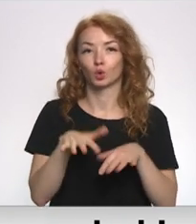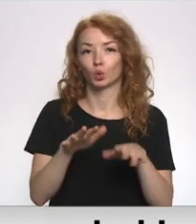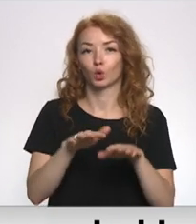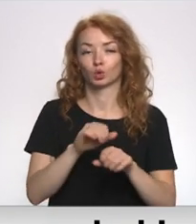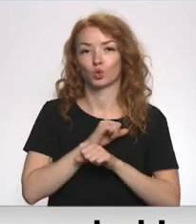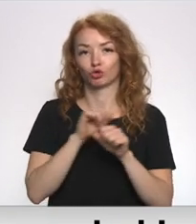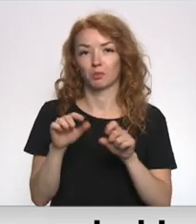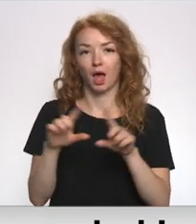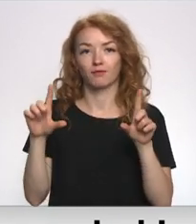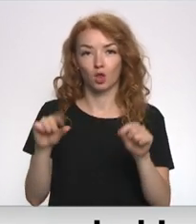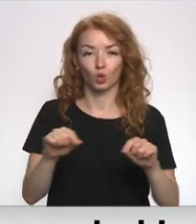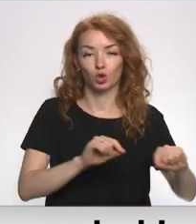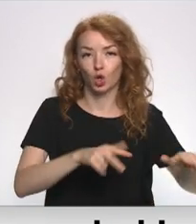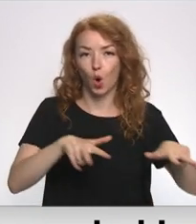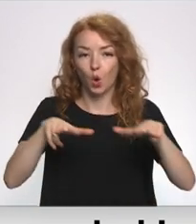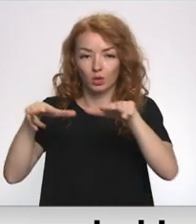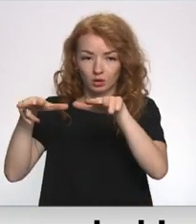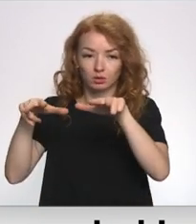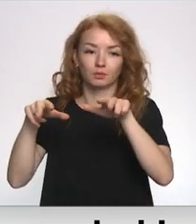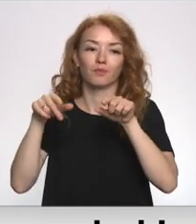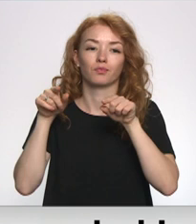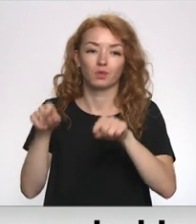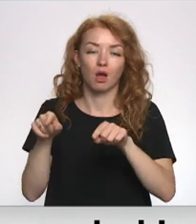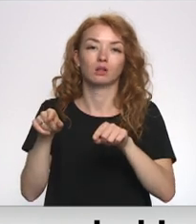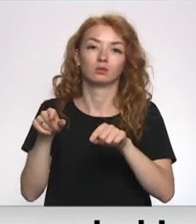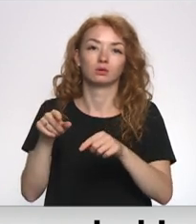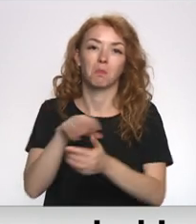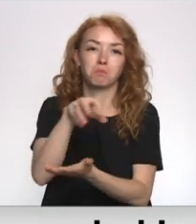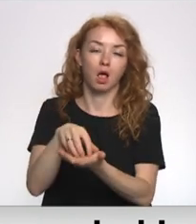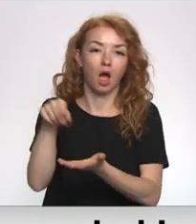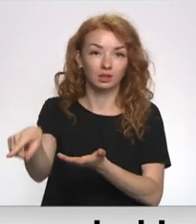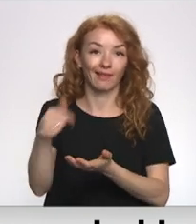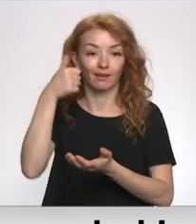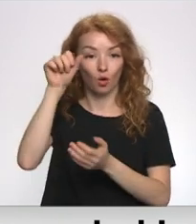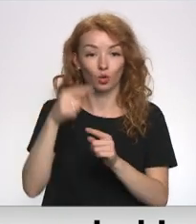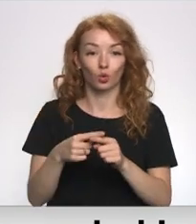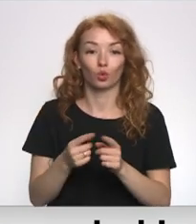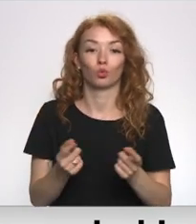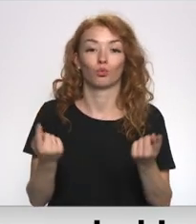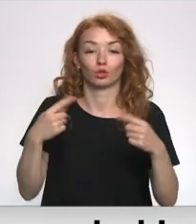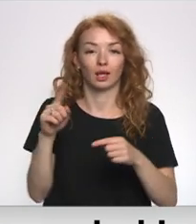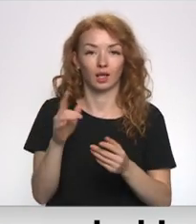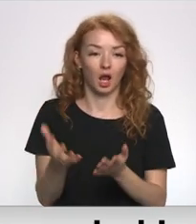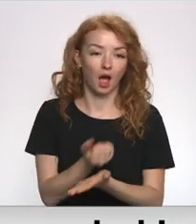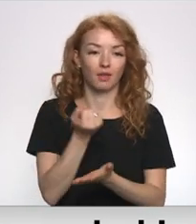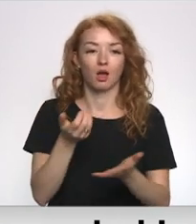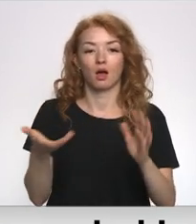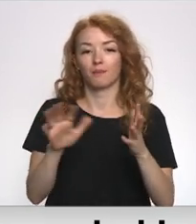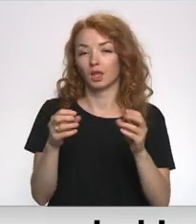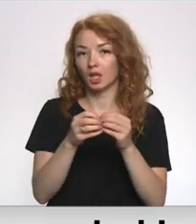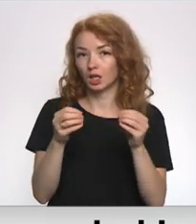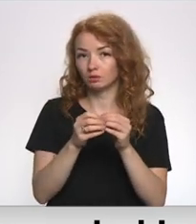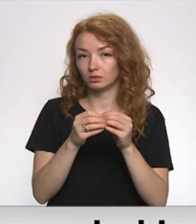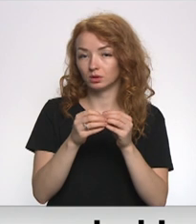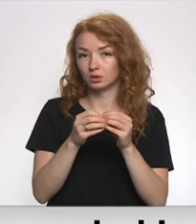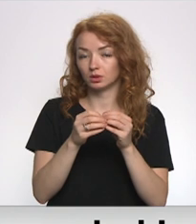drošības aģentūras drons, kurš tiek bāzēts Igaunijā. Un šobrīd ir atrasts aptuveni